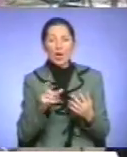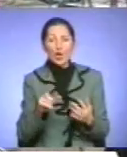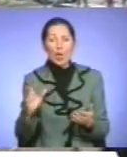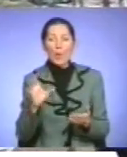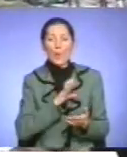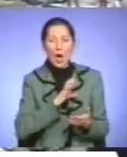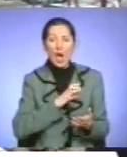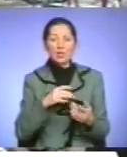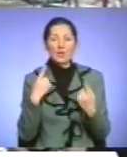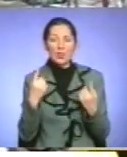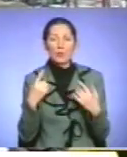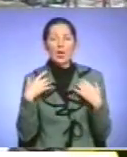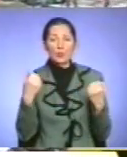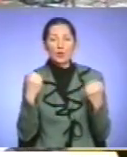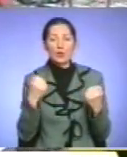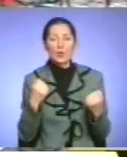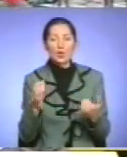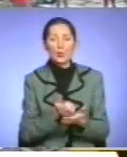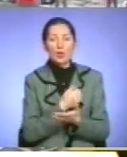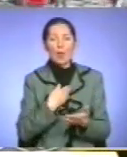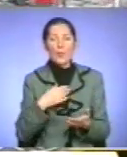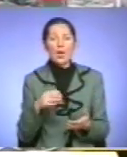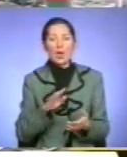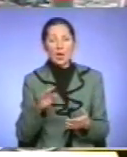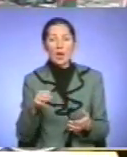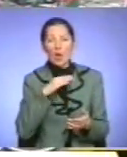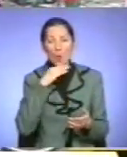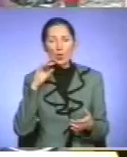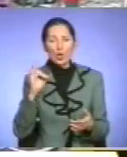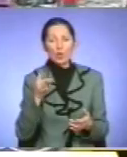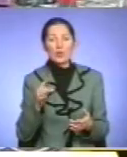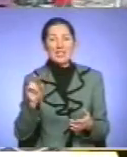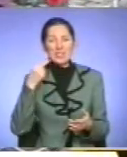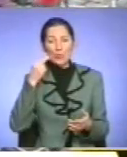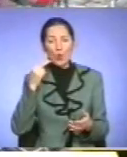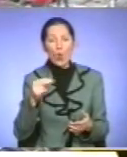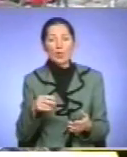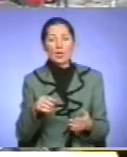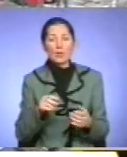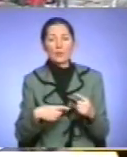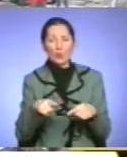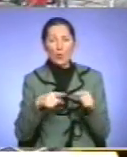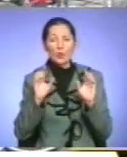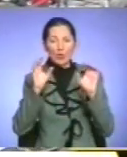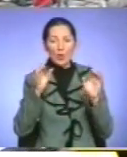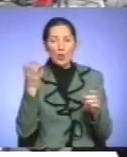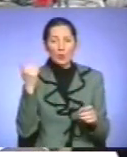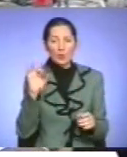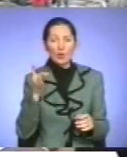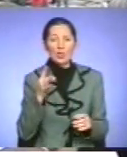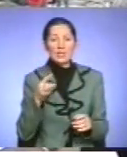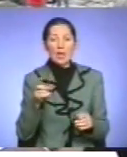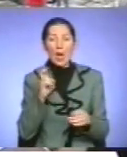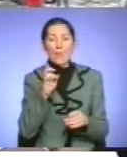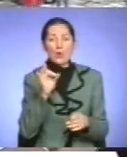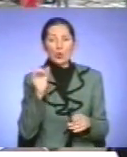ж неодноразові, як кажуть, чемпіони району з волейболу, з футболу. Минулорічний, яке бронзовий призер всеукраїнських змагань «Краще